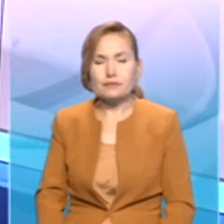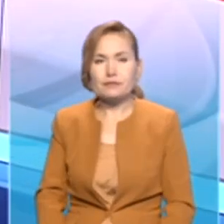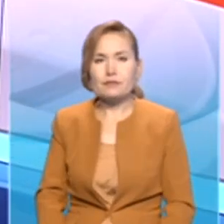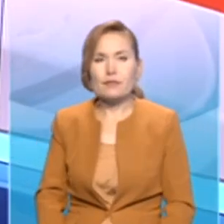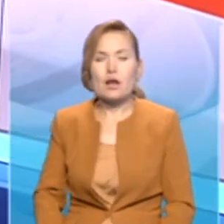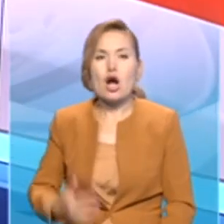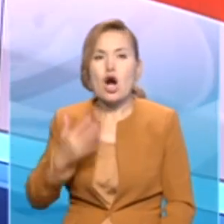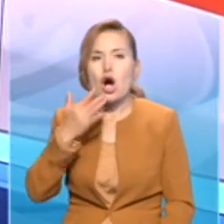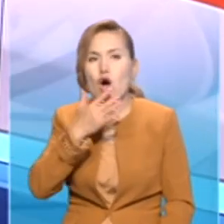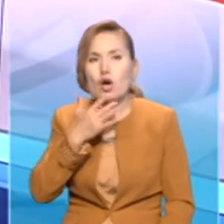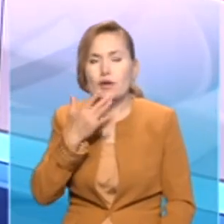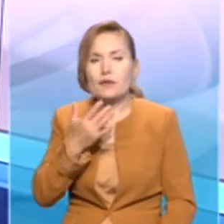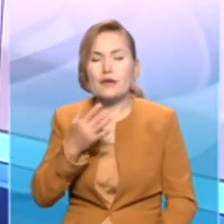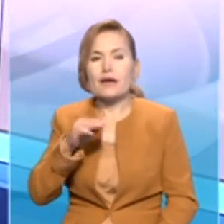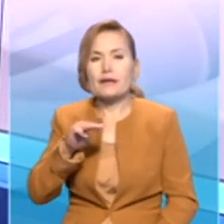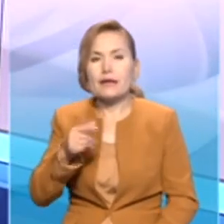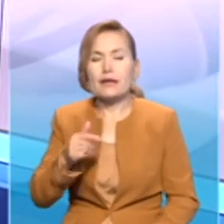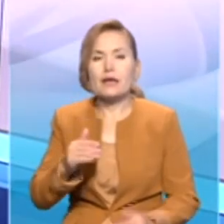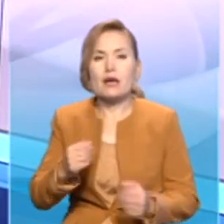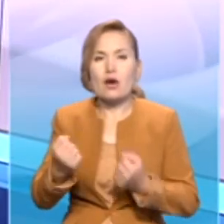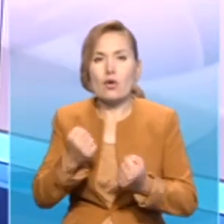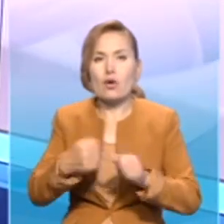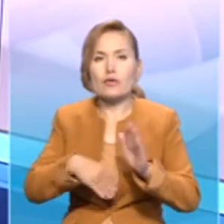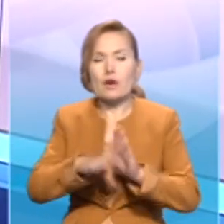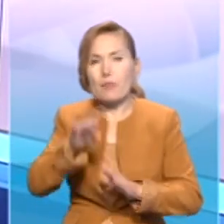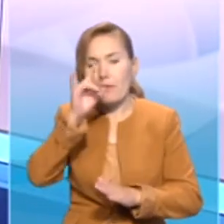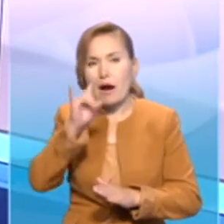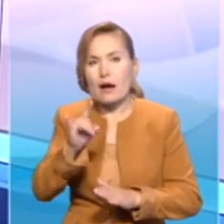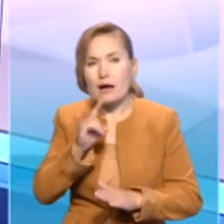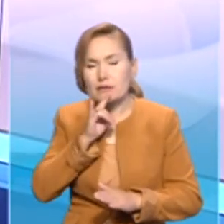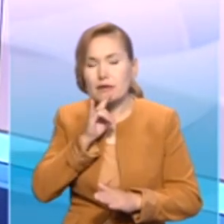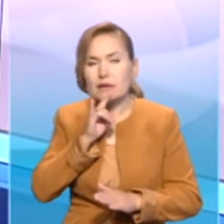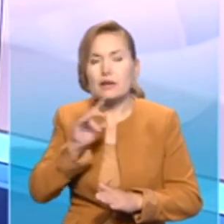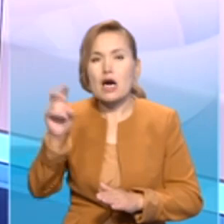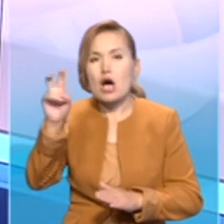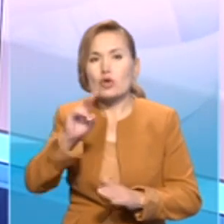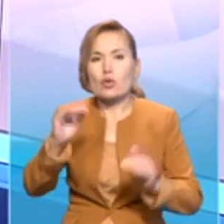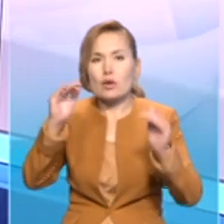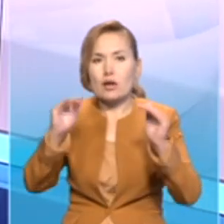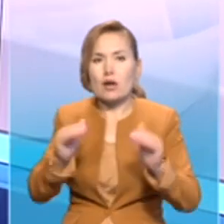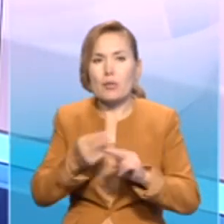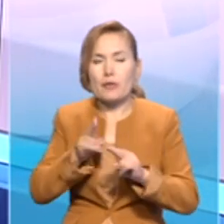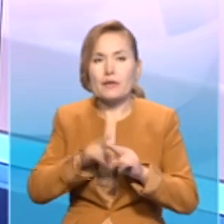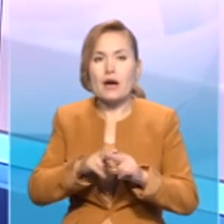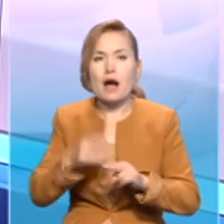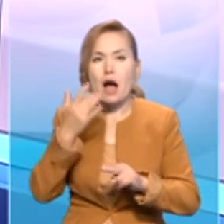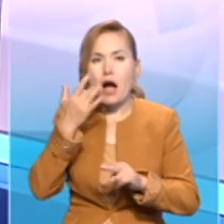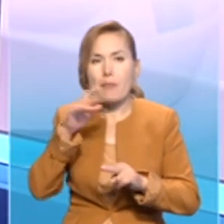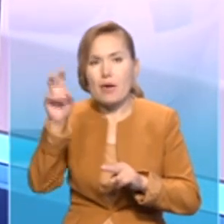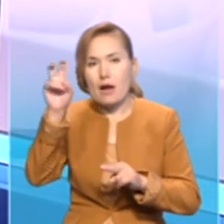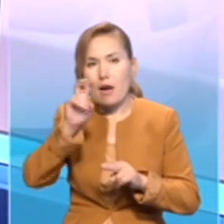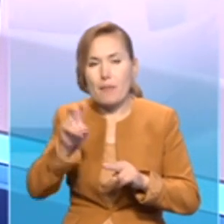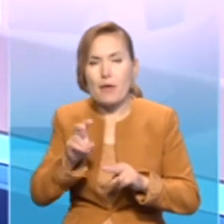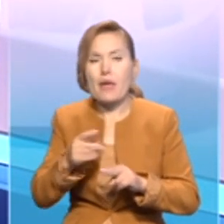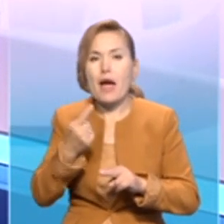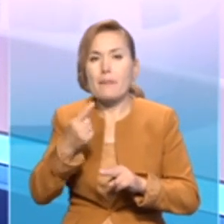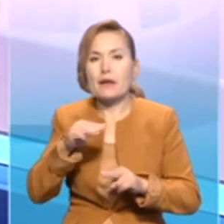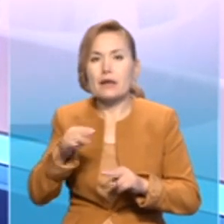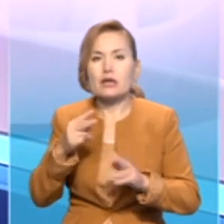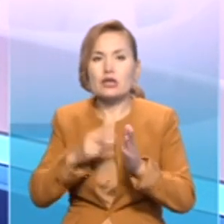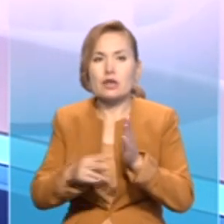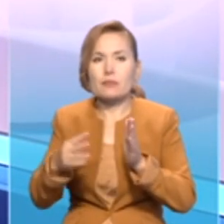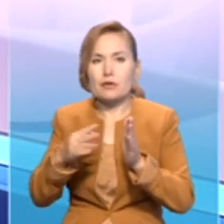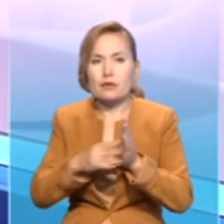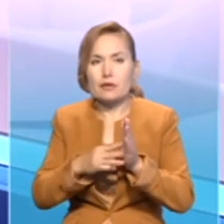Ұлттық валюта нығайып келеді, Қазақстан қор нарығында доллар тағы арзандады. Бүгінгі сауда-саттықта Америка валютасының бағамы 1 теңге